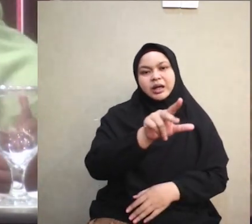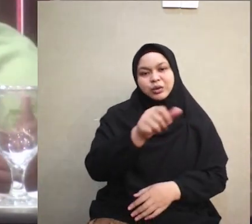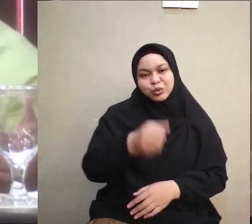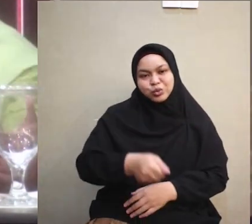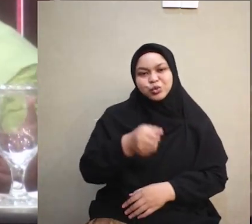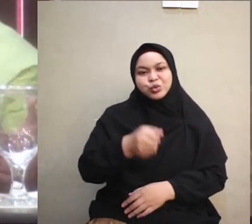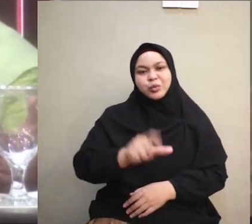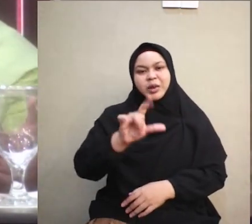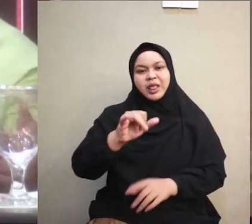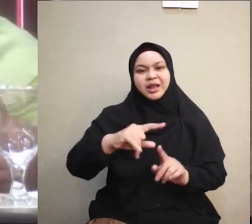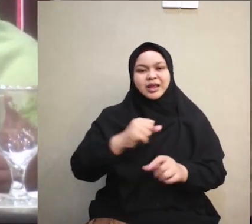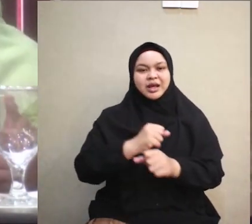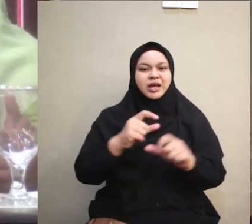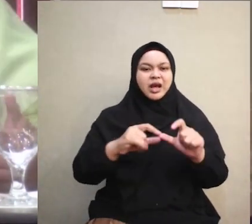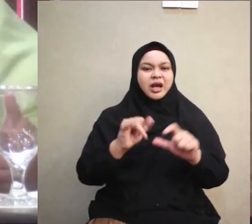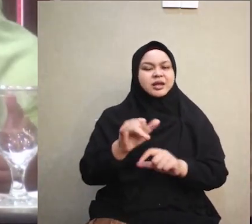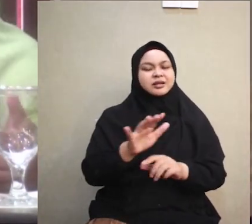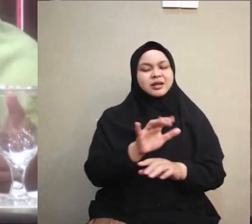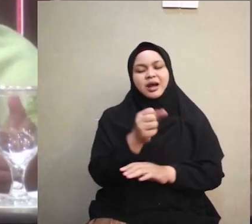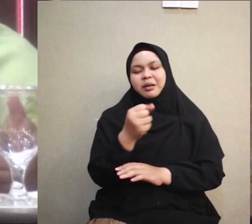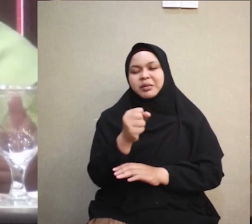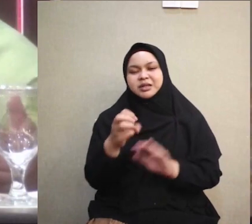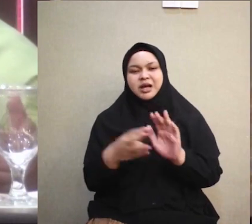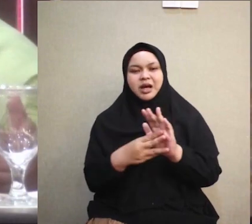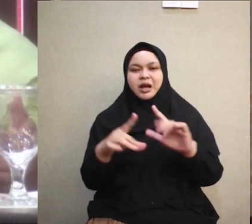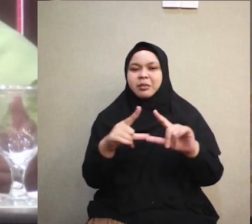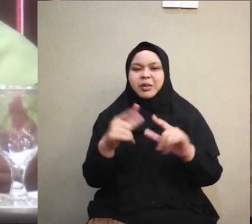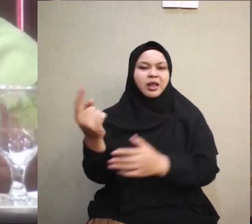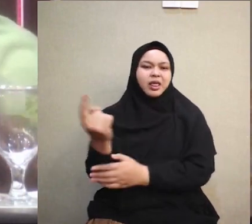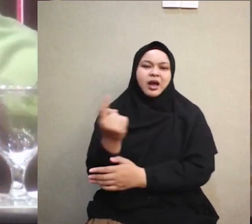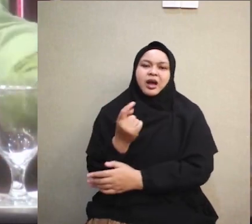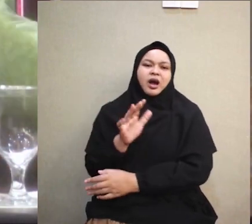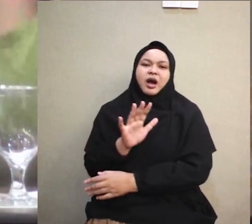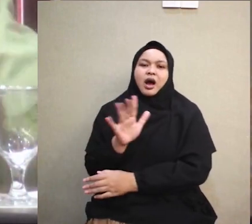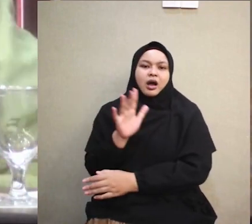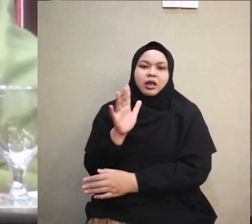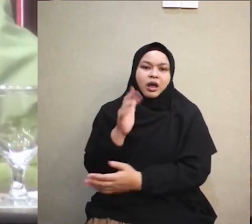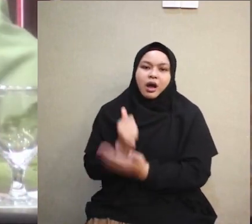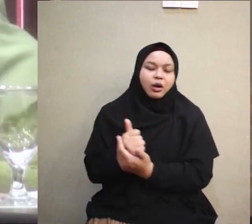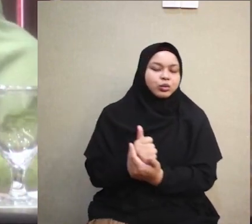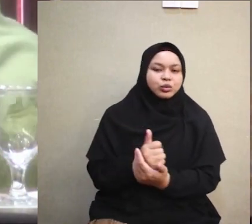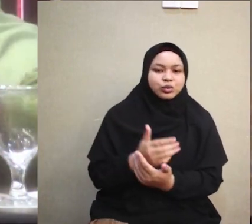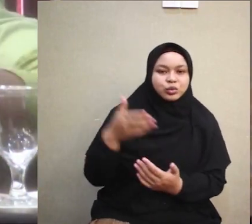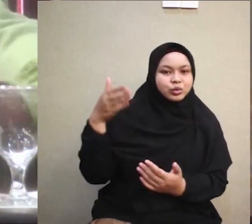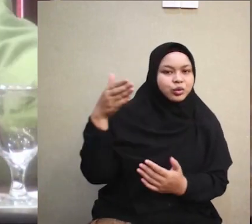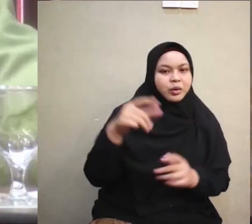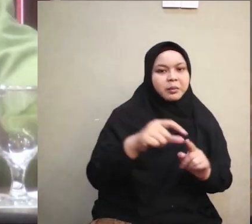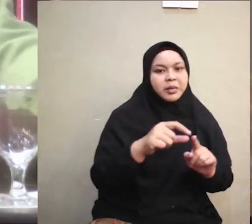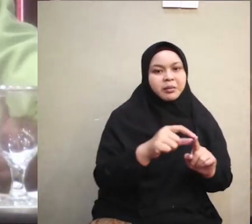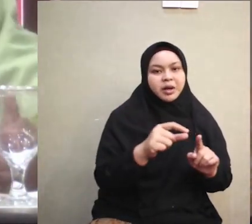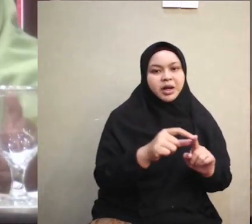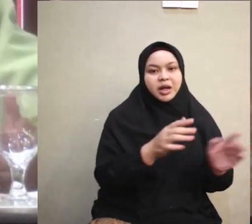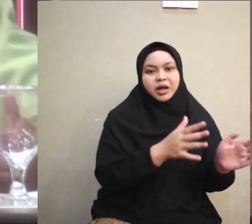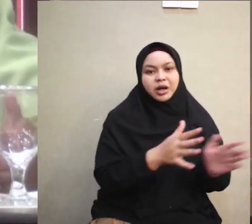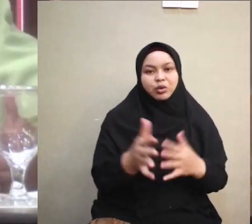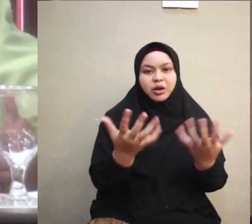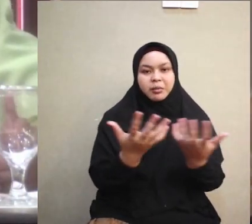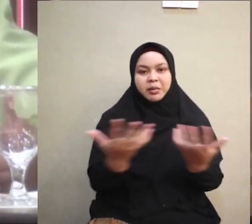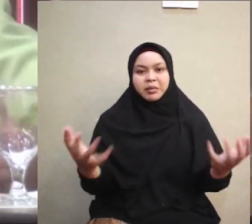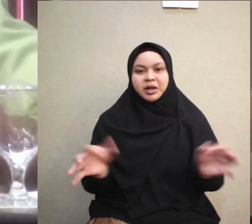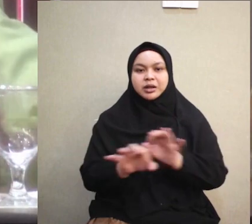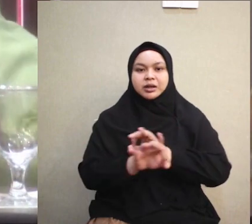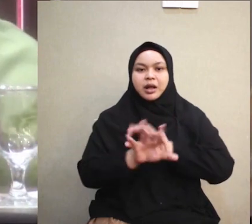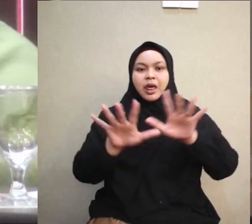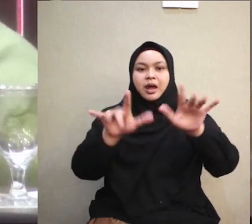dan Ma pun tak tanya pada kami gitu tahu-tahu cabut aja pp-nya padahal sudah ada pemisahan yang jelas bahwa